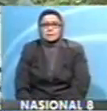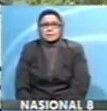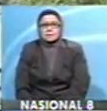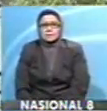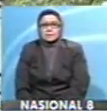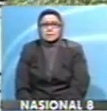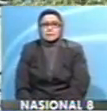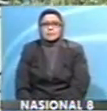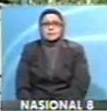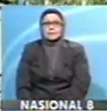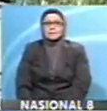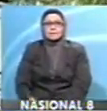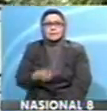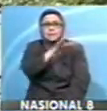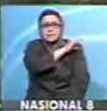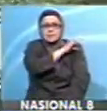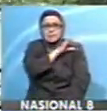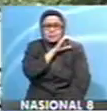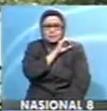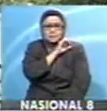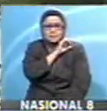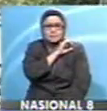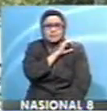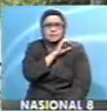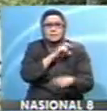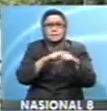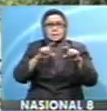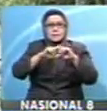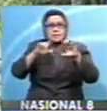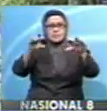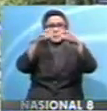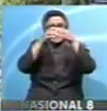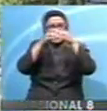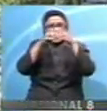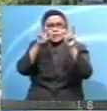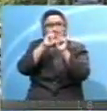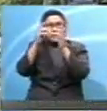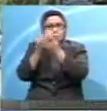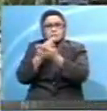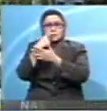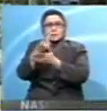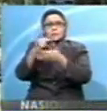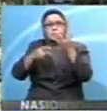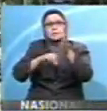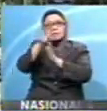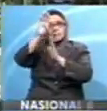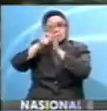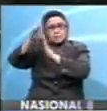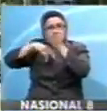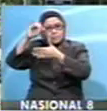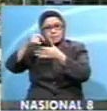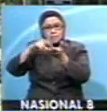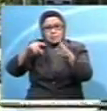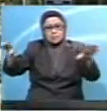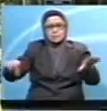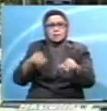dilaksanakan menurut ketua pegawai eksekutif perbadanan pembangunan Kampung Baru naharuddin Abdullah pembangunan projek-projek ini dilakukan oleh